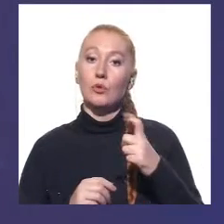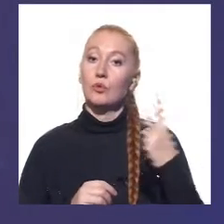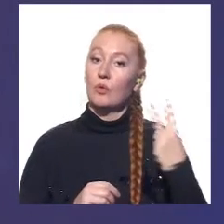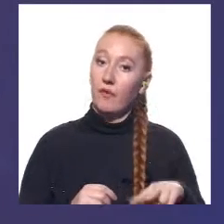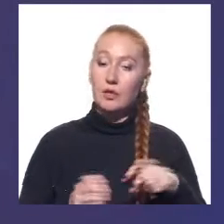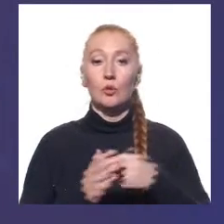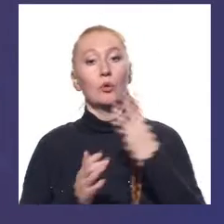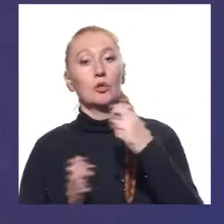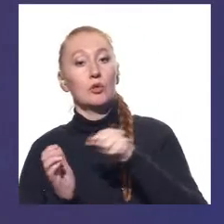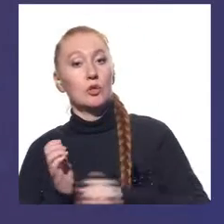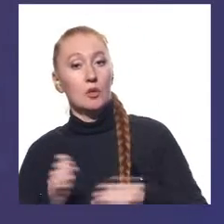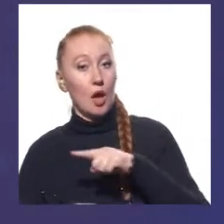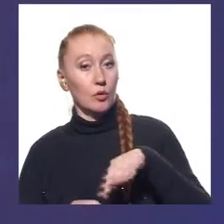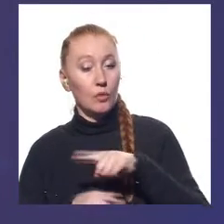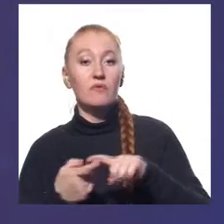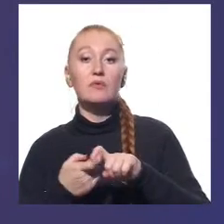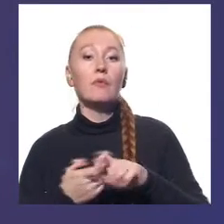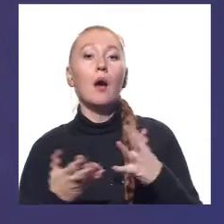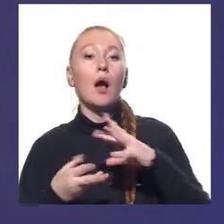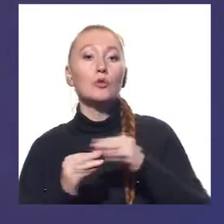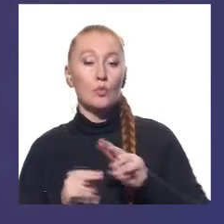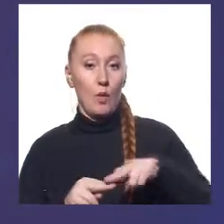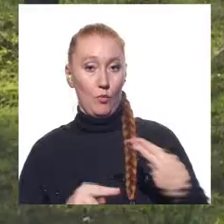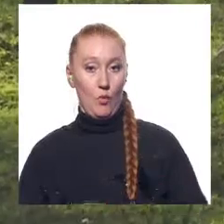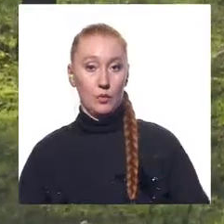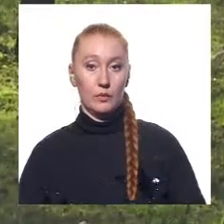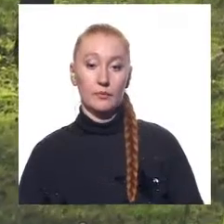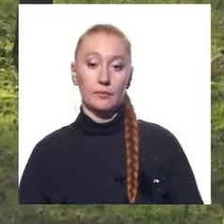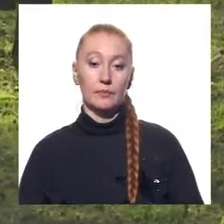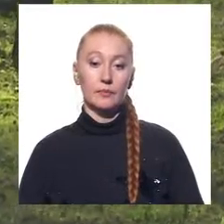до 360 годин в залежності від суми боргу.